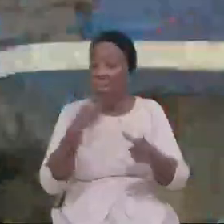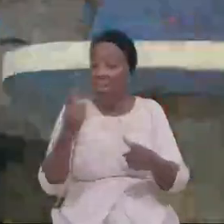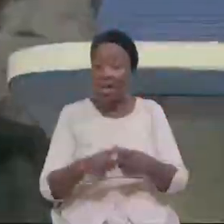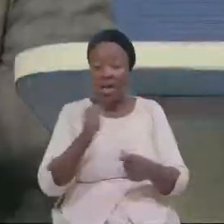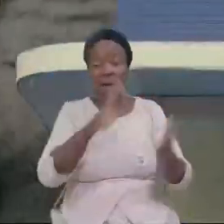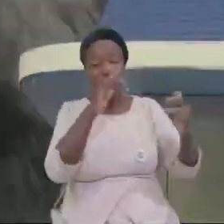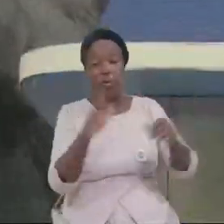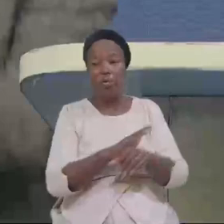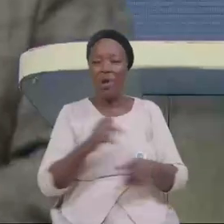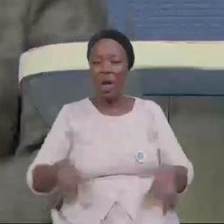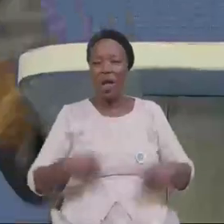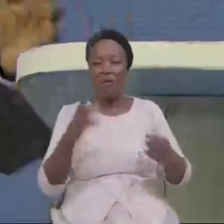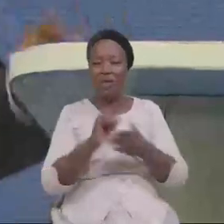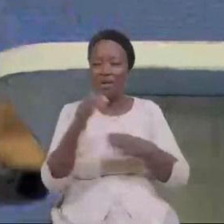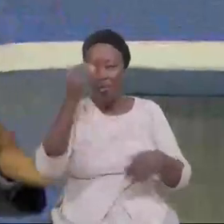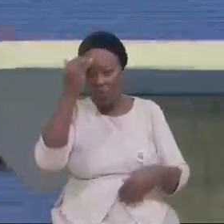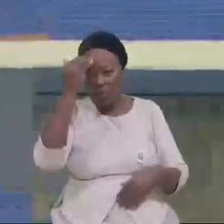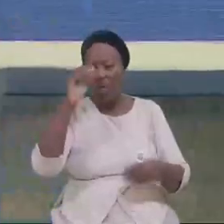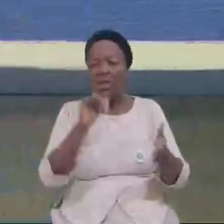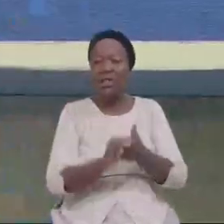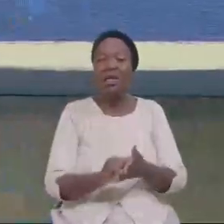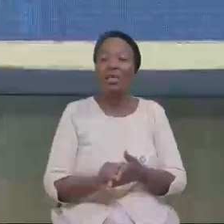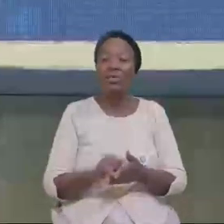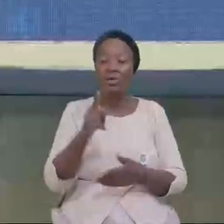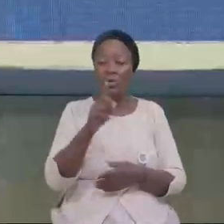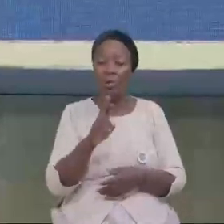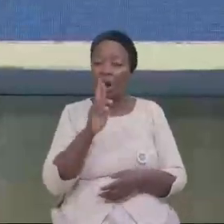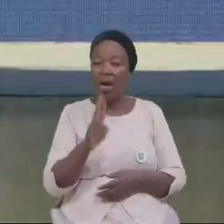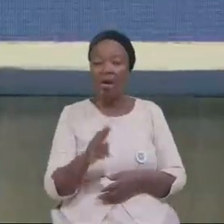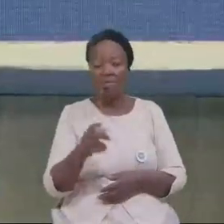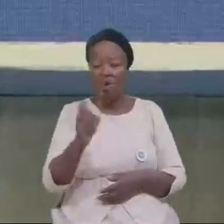Et une vie pleine d'espoir que tu as.